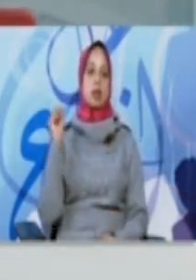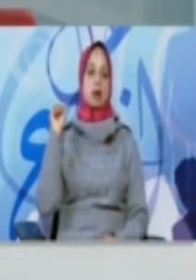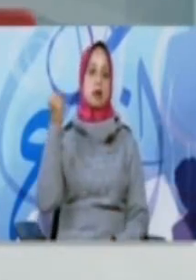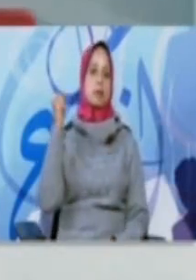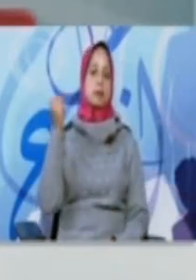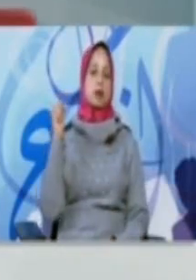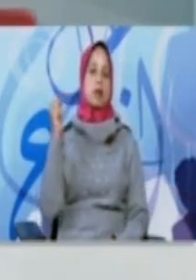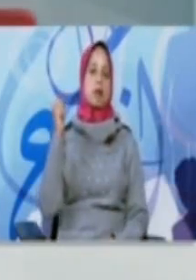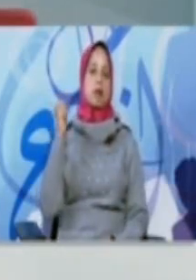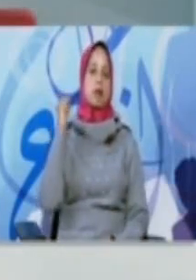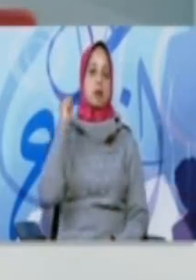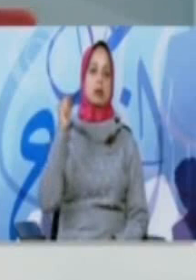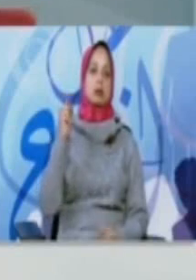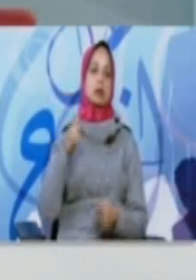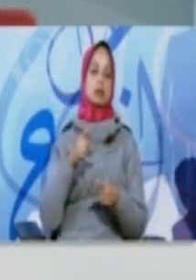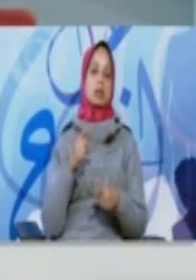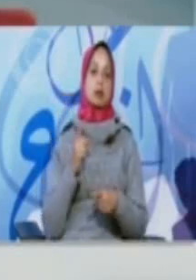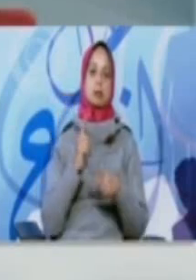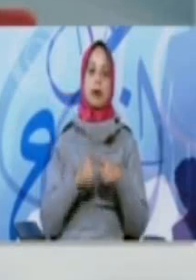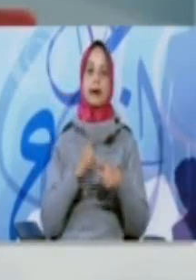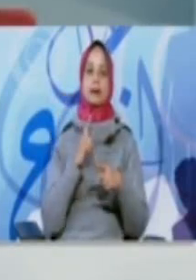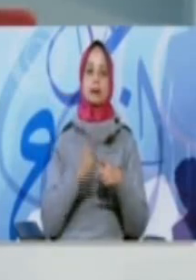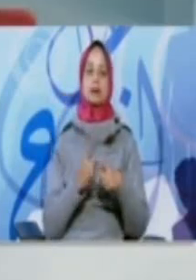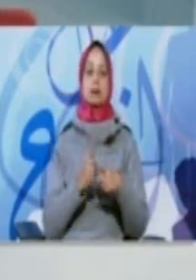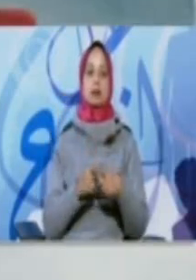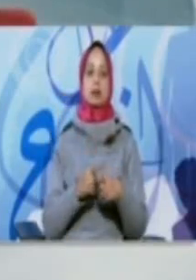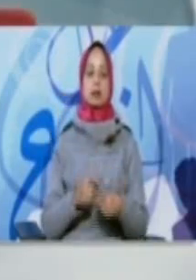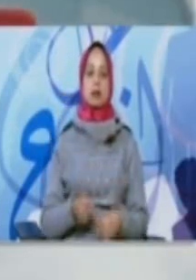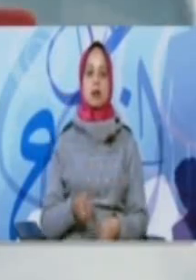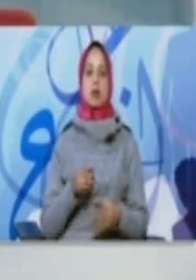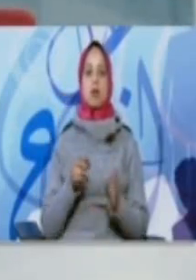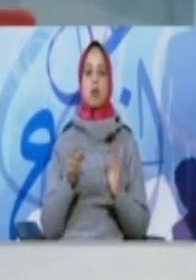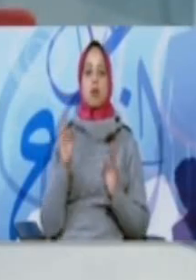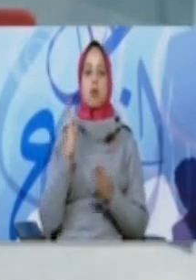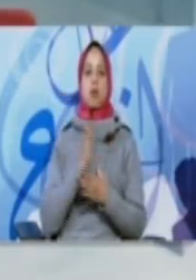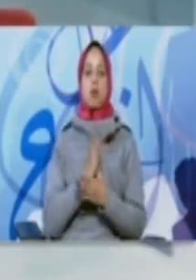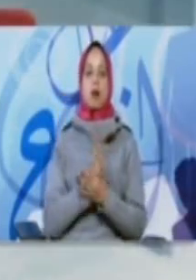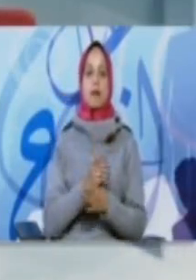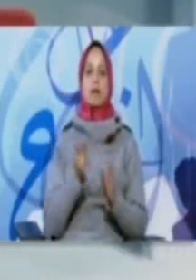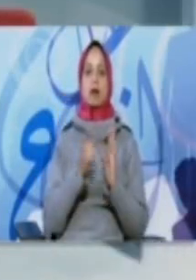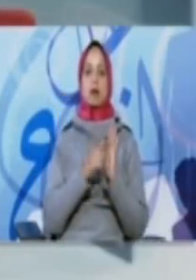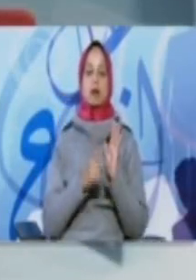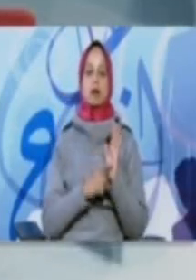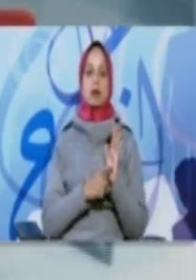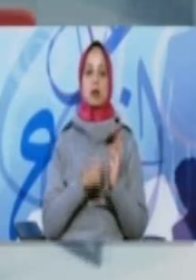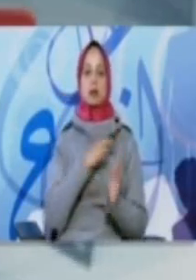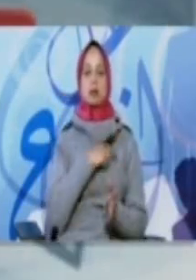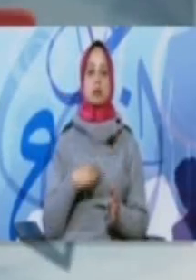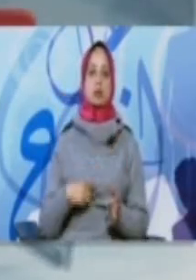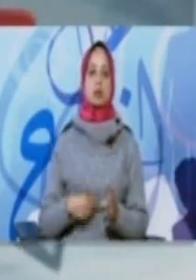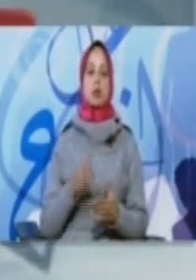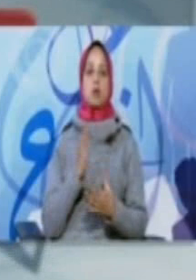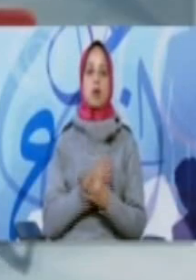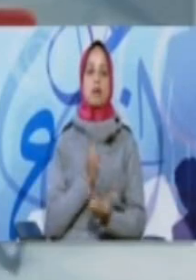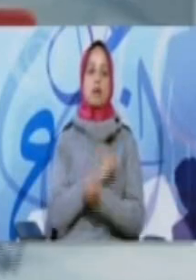الحديديه. كلام بسيط ما فيهوش اي مشكله عندي. عطل الحياه النيابيه، عطل الحريات الشخصية، عطل